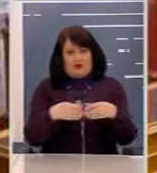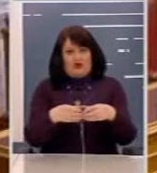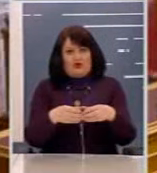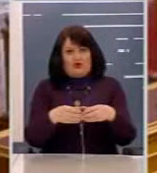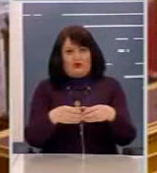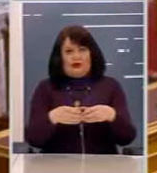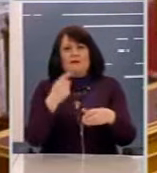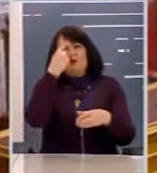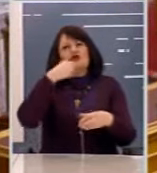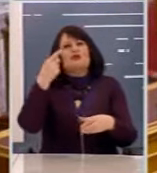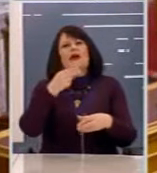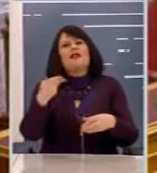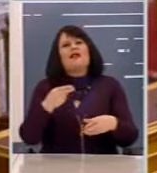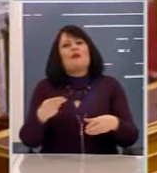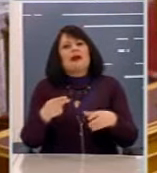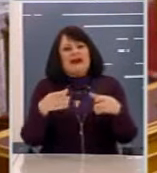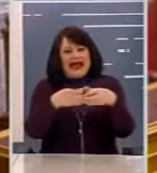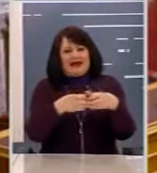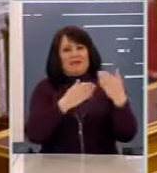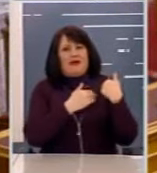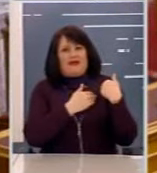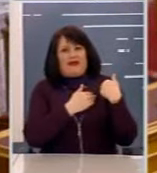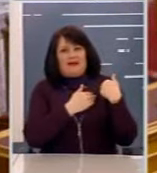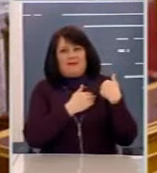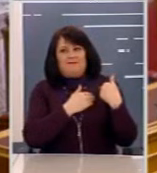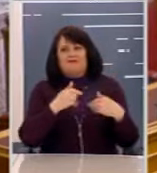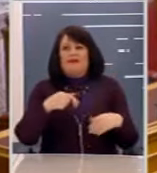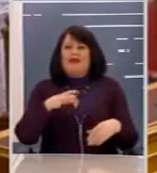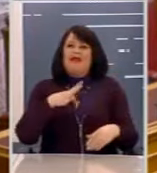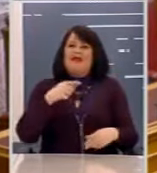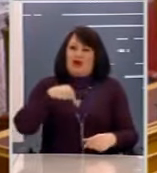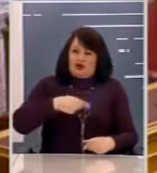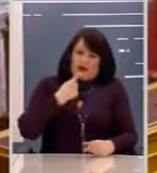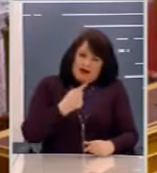Προστασίας των Προσωπικών Δεδομένων. Δεν θέλω να το σχολιάσω αυτό.